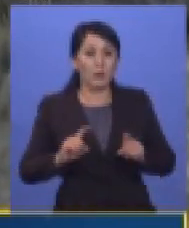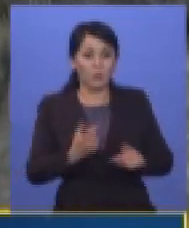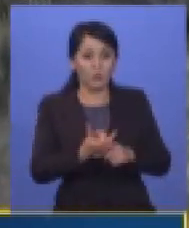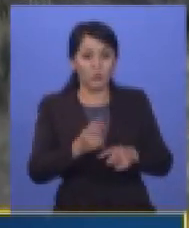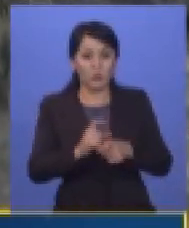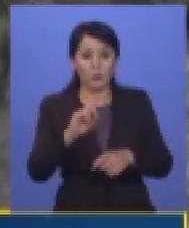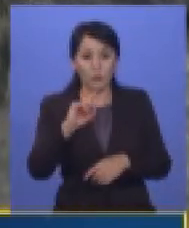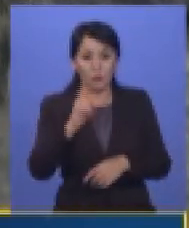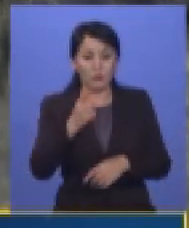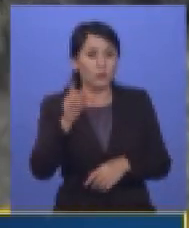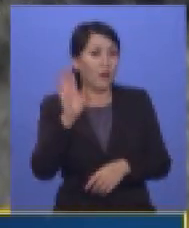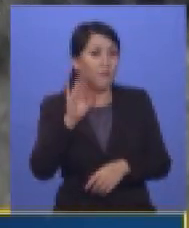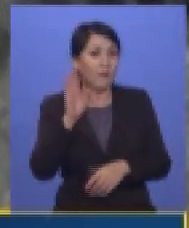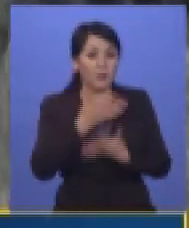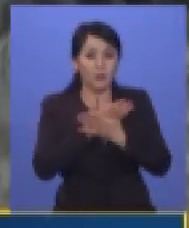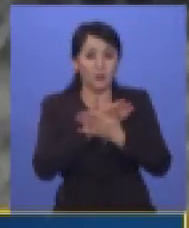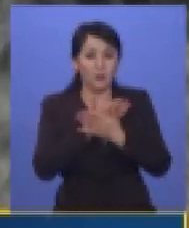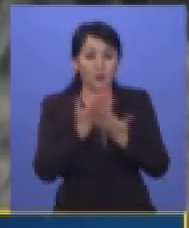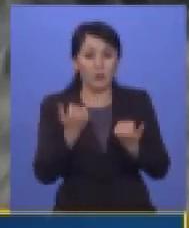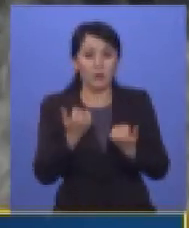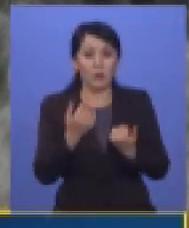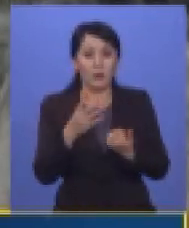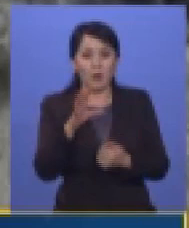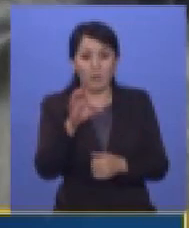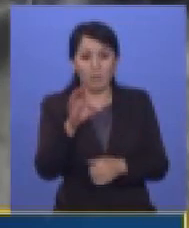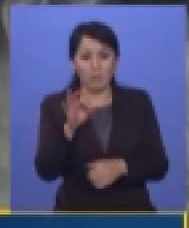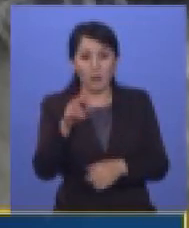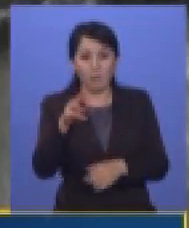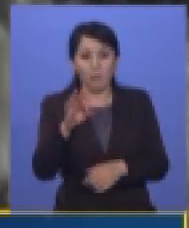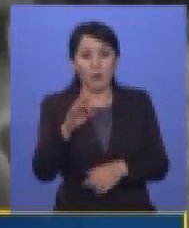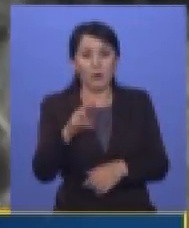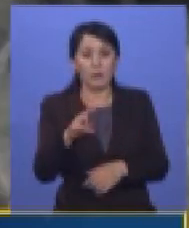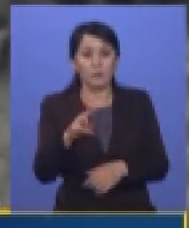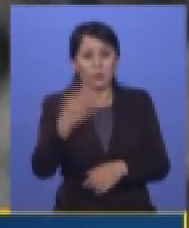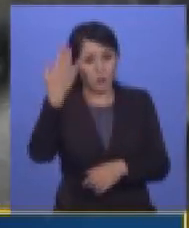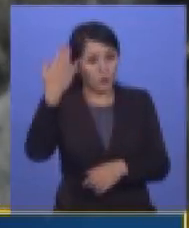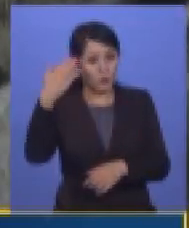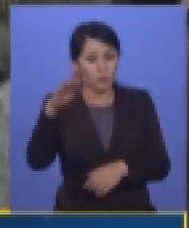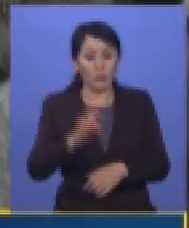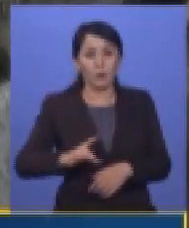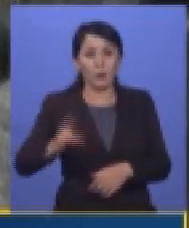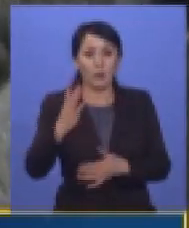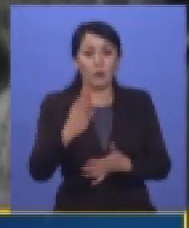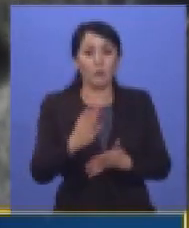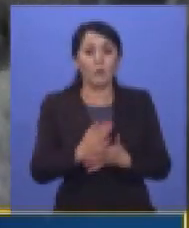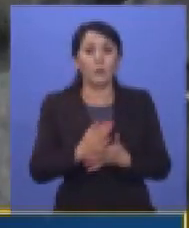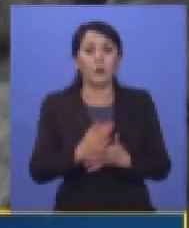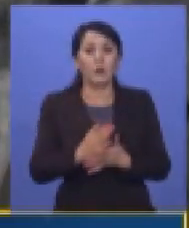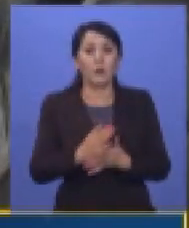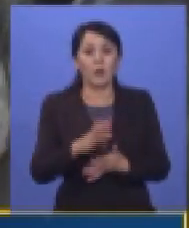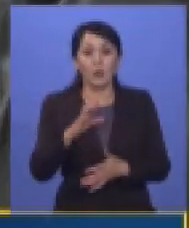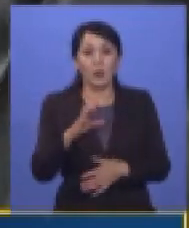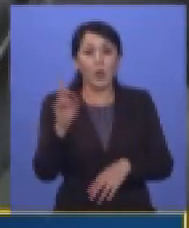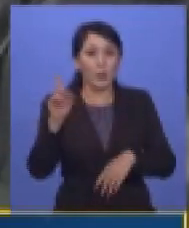болды, су болмаған жерлерде болды, тіпті батпақты өңірлер, бізге беймәлім өңірлер болды. Шында да бұршаққа